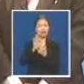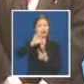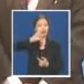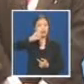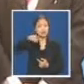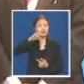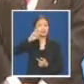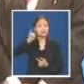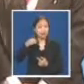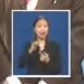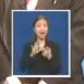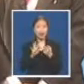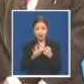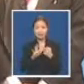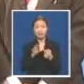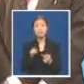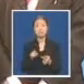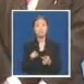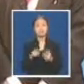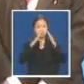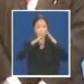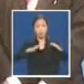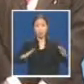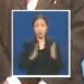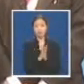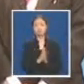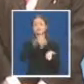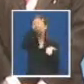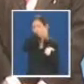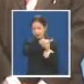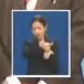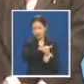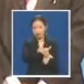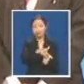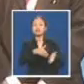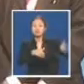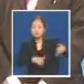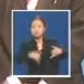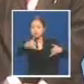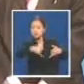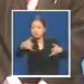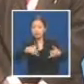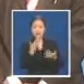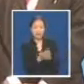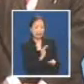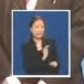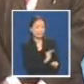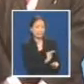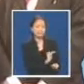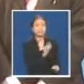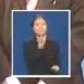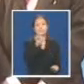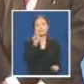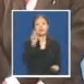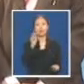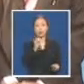ทำโครงการในลักษณะนี้สร้างความสามัคคีในชุมชนสร้างความเอื้ออาทร